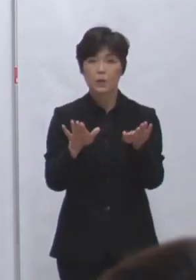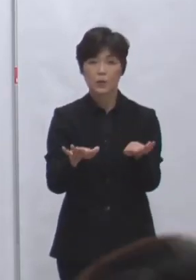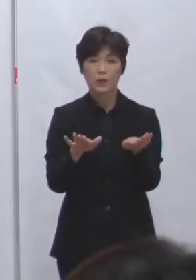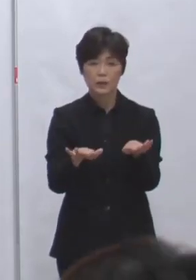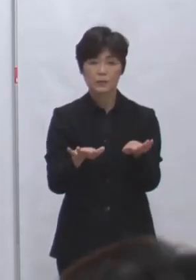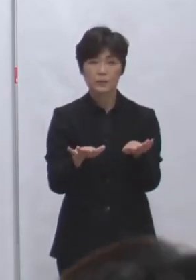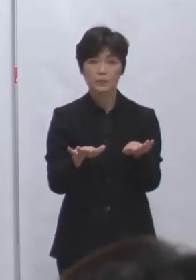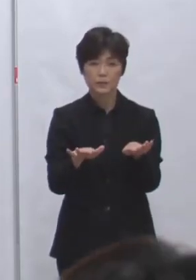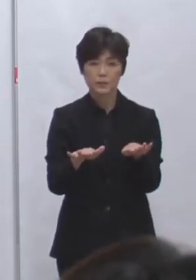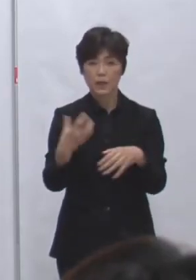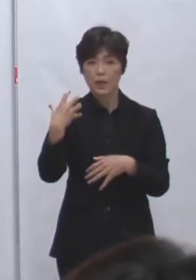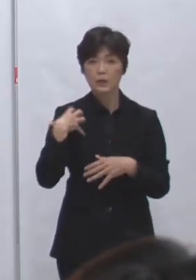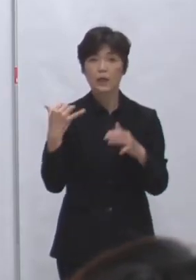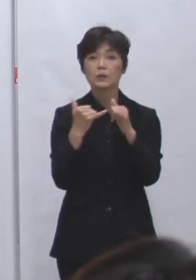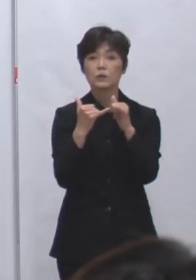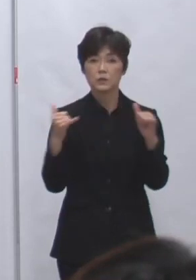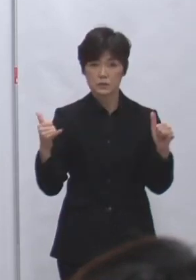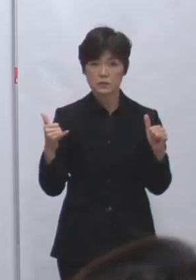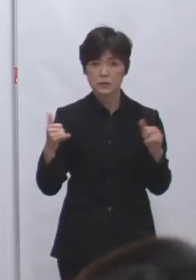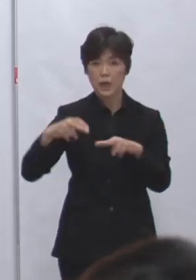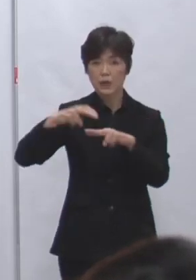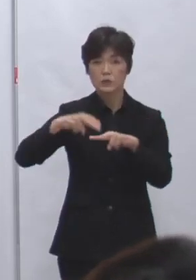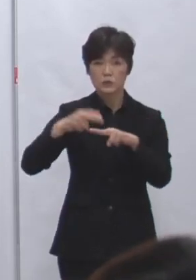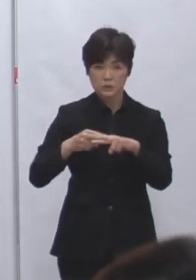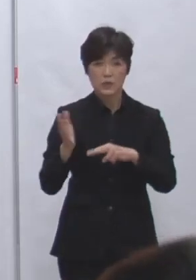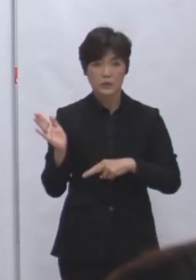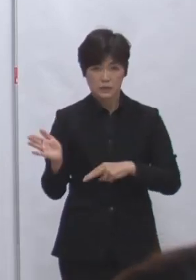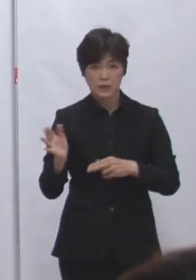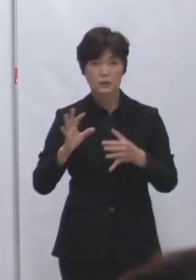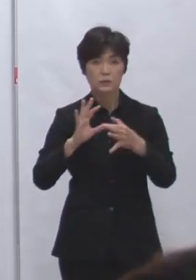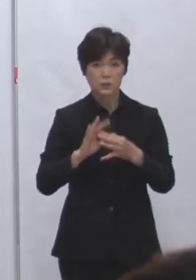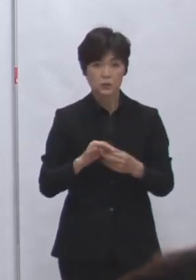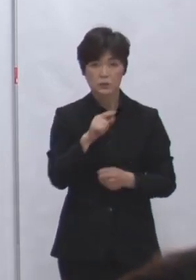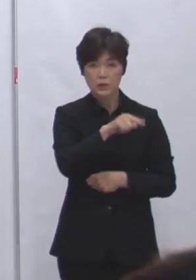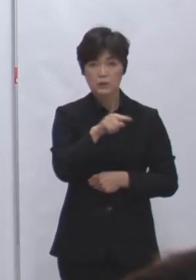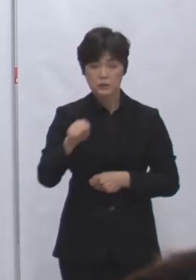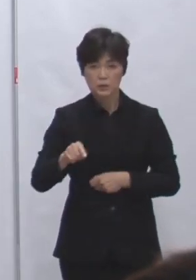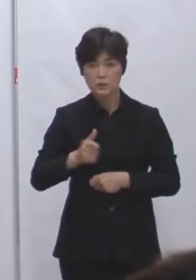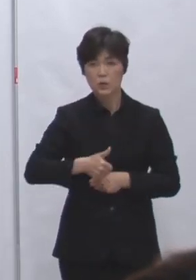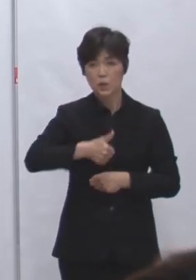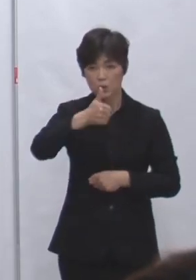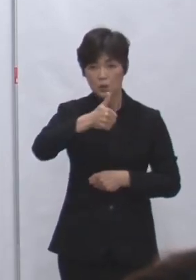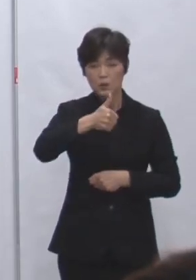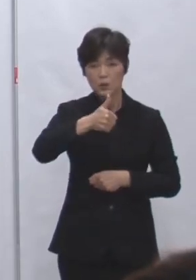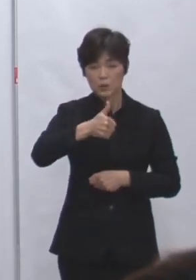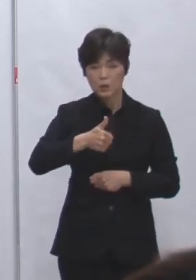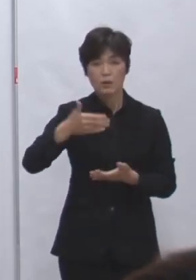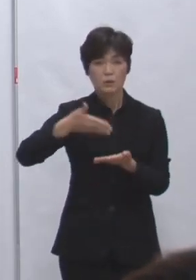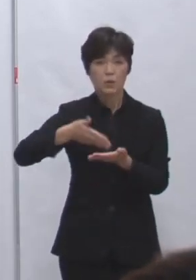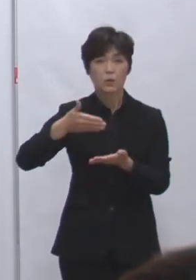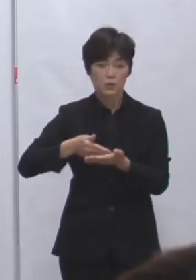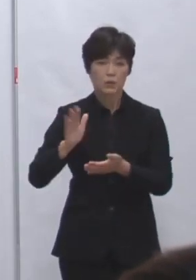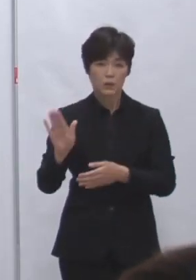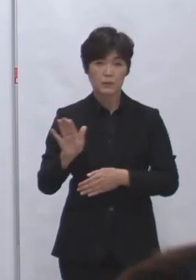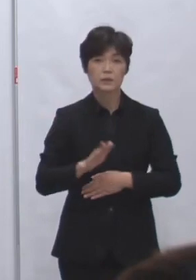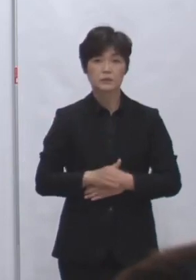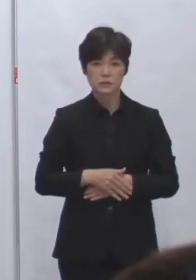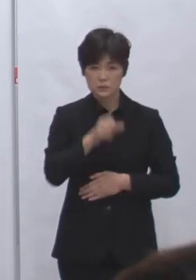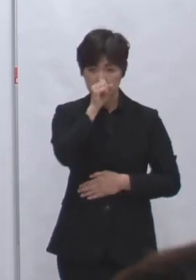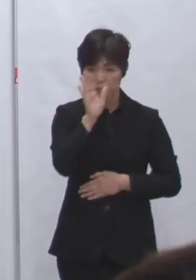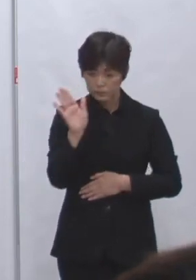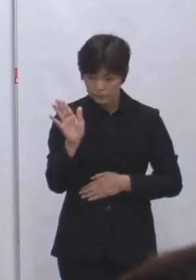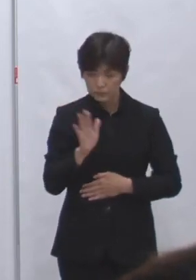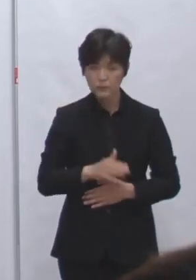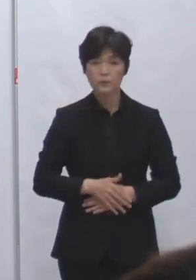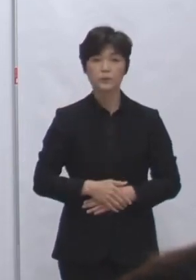今回、担当者が出席しておりますので、それぞれの担当部長さんの方からご説明を差し上げます。よろしくお願い